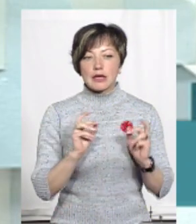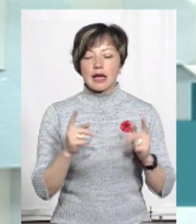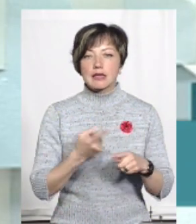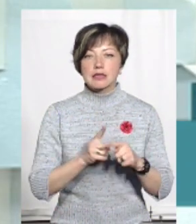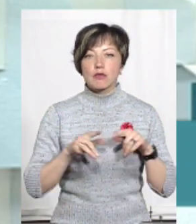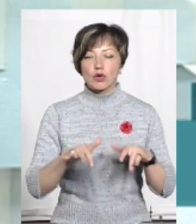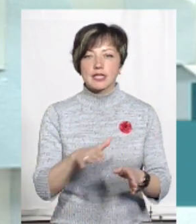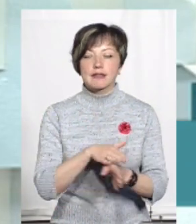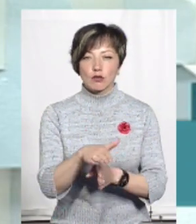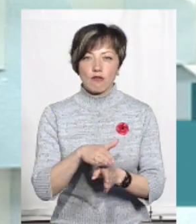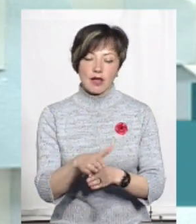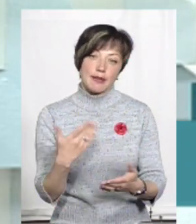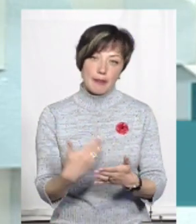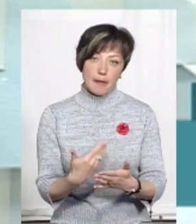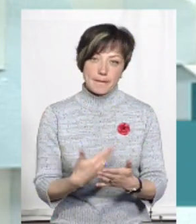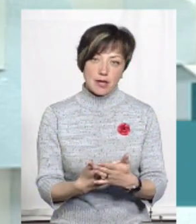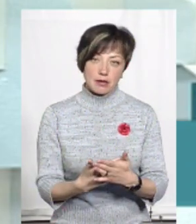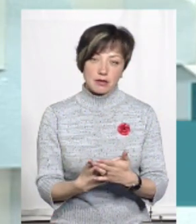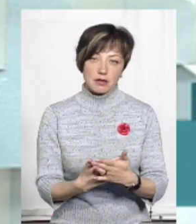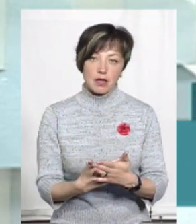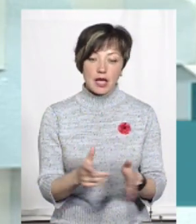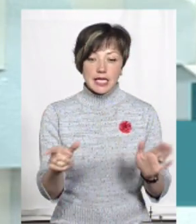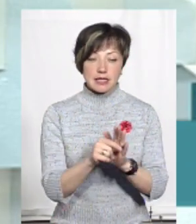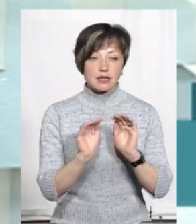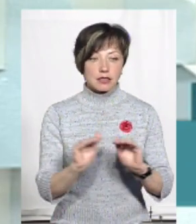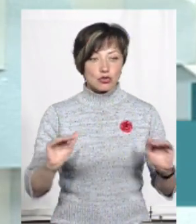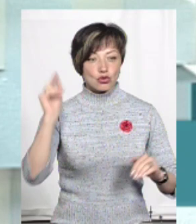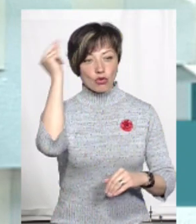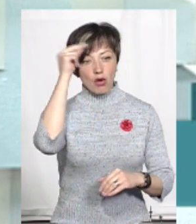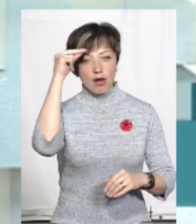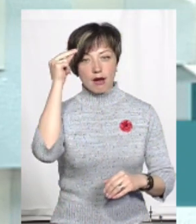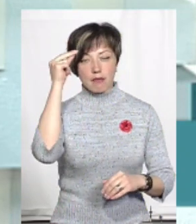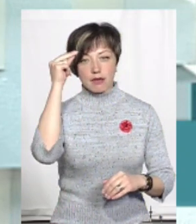як цей процес відбувається, наприклад, зі школярами.